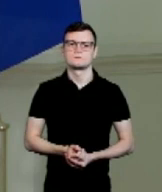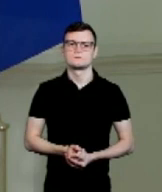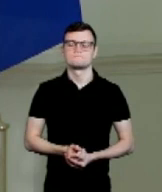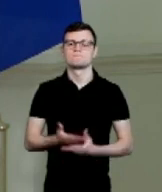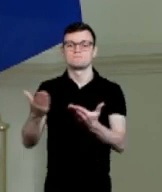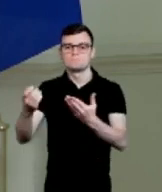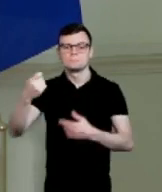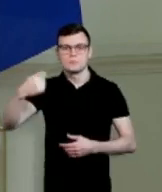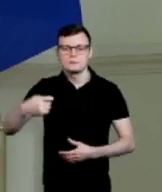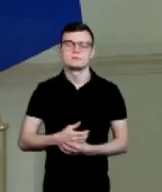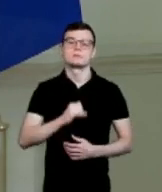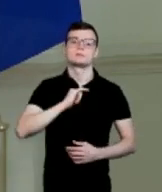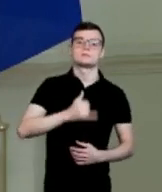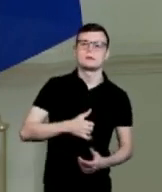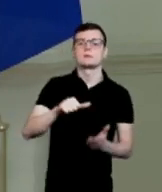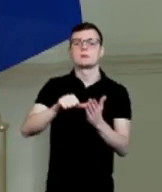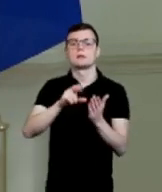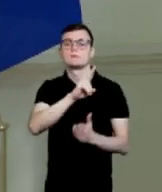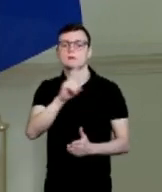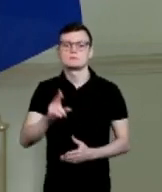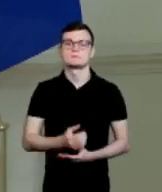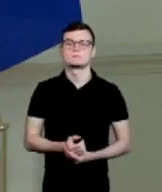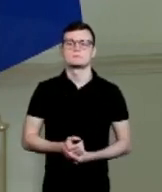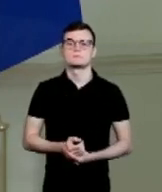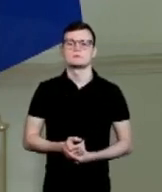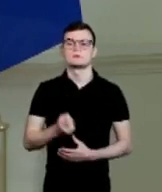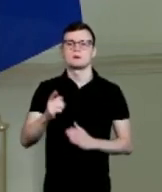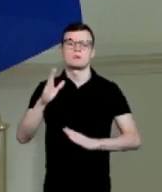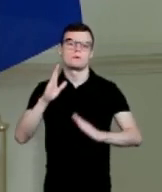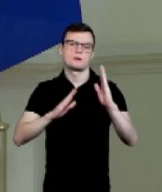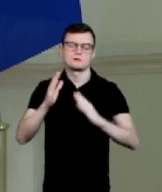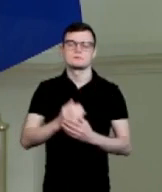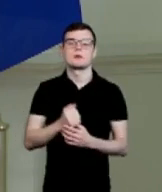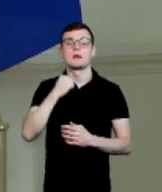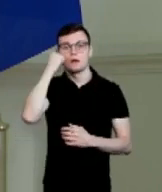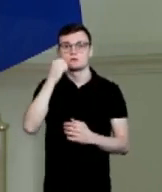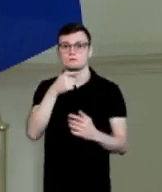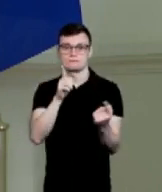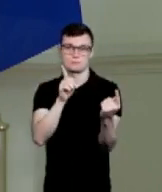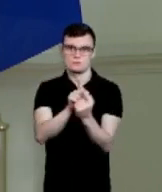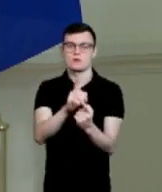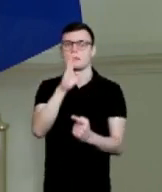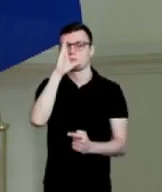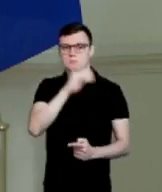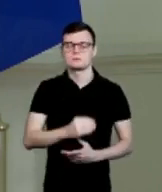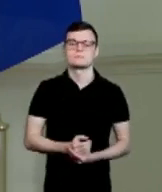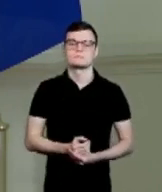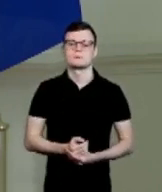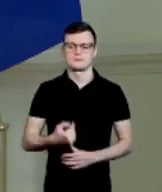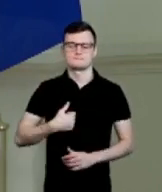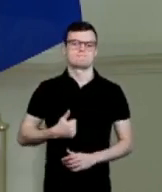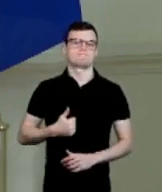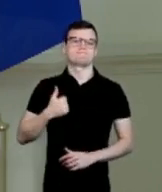brangus svečiai, dalyviai šios konferencijos, ačiū labai už šį susitikimą. Man didelė